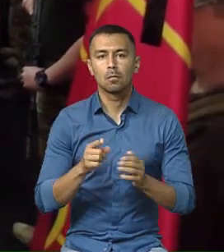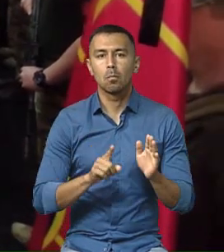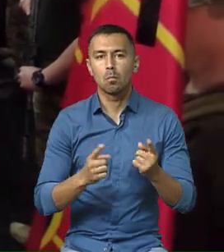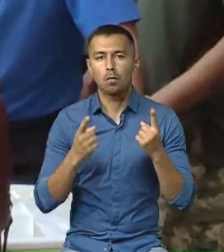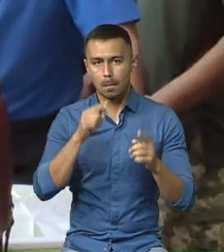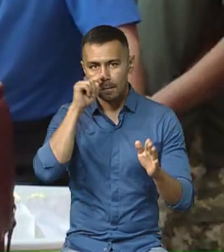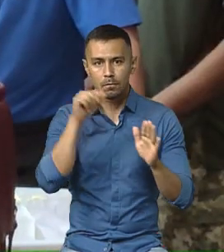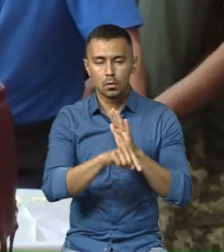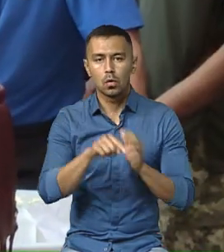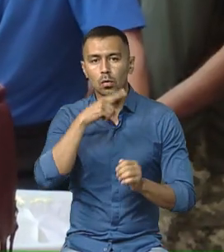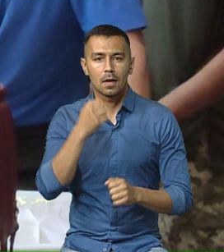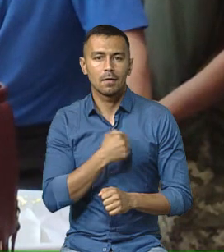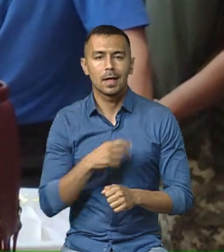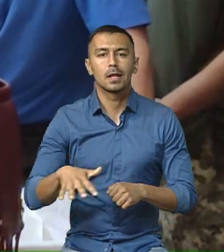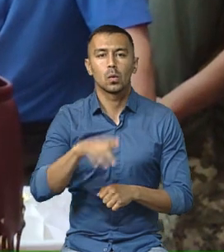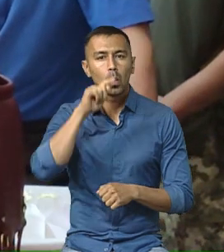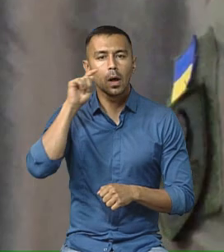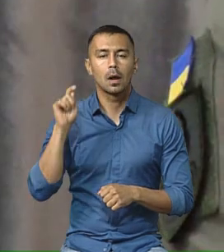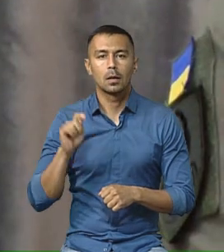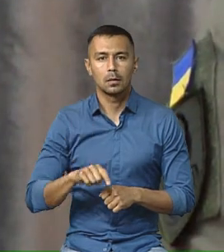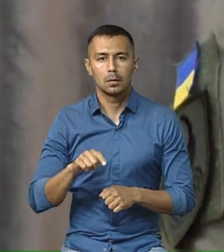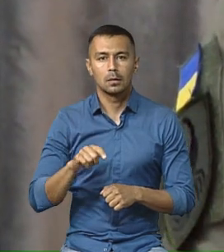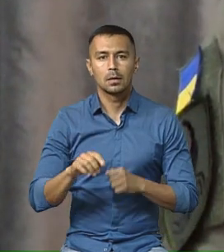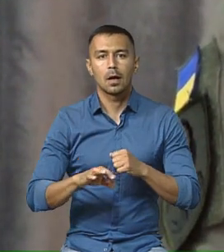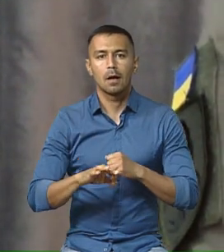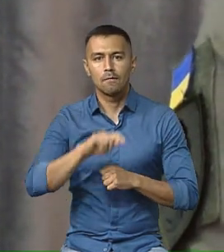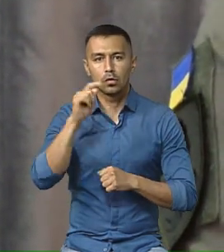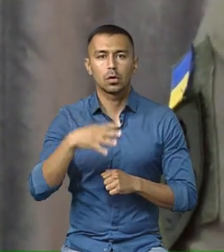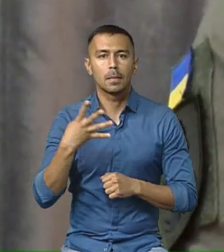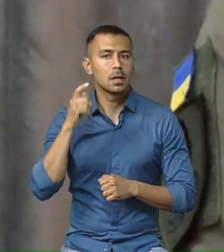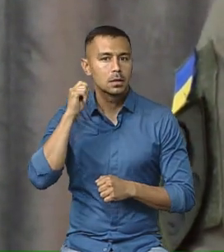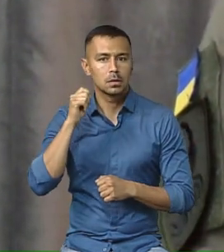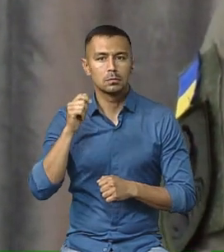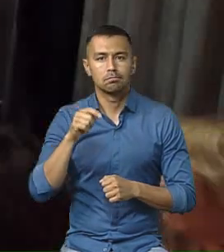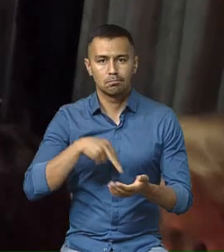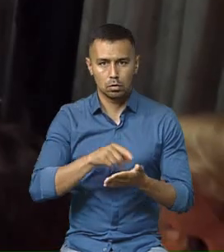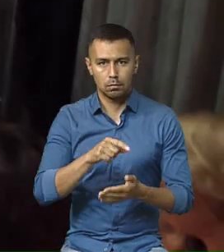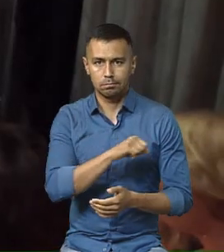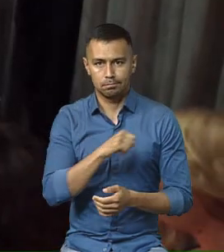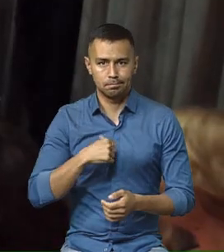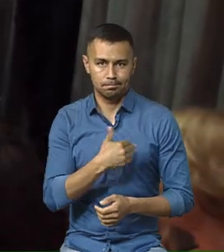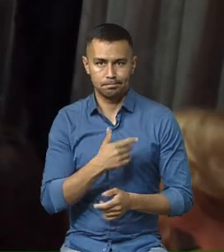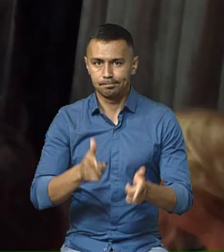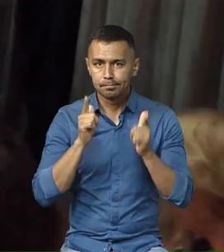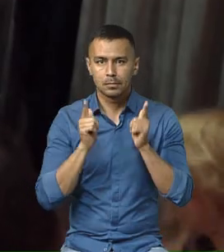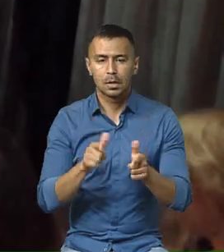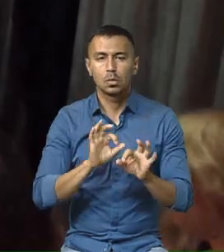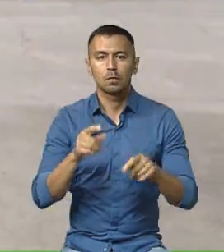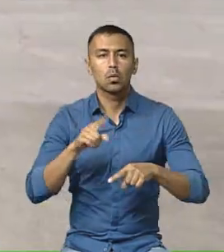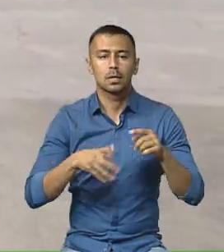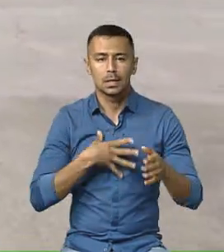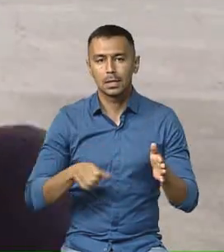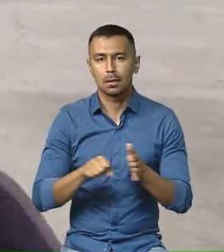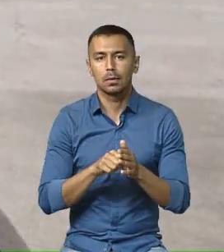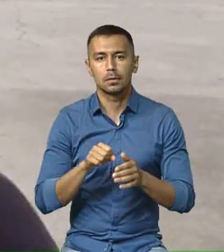повномасштабного вторгнення російських військ на територію України на війну 45-річний Юрій Дзьобак пішов добровольцем, розповідає родичка загиблого